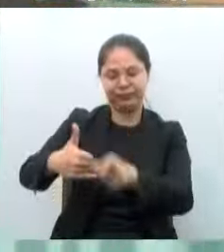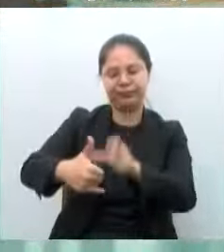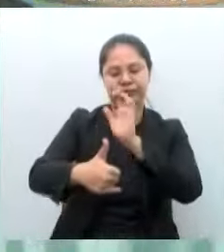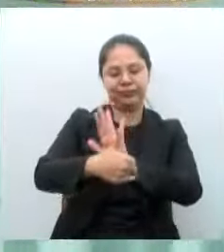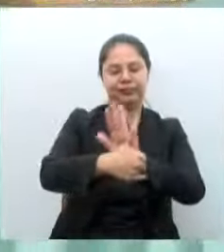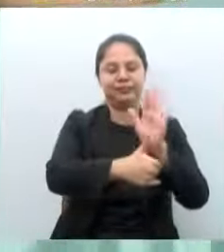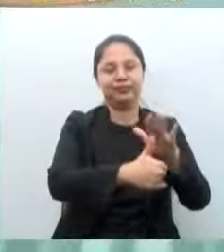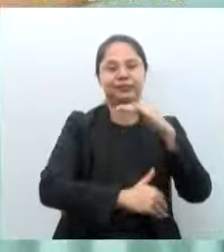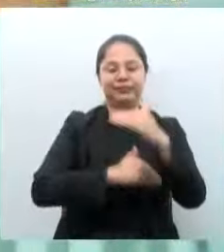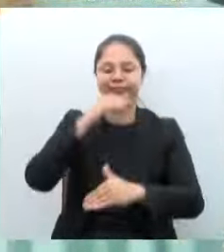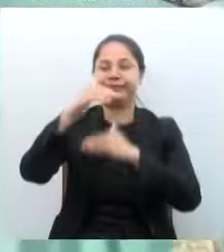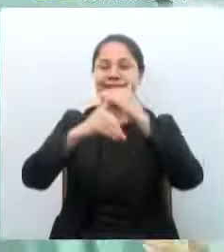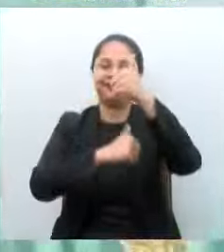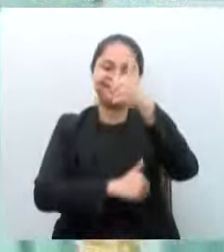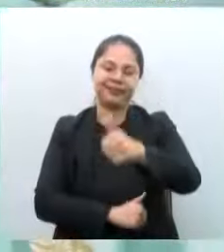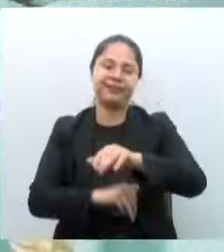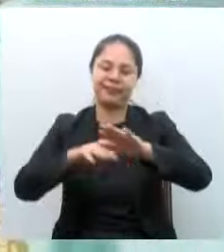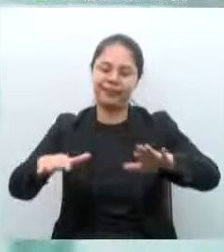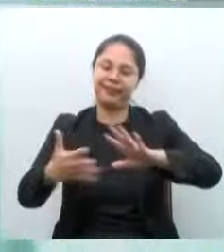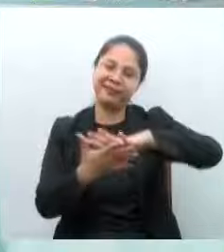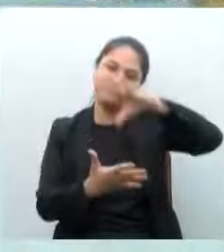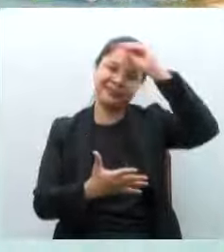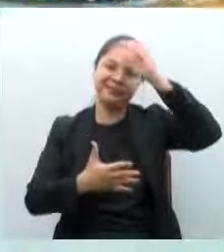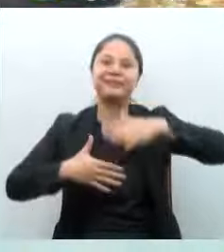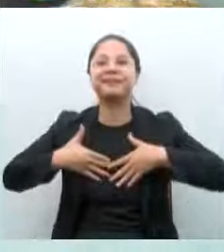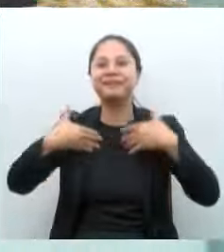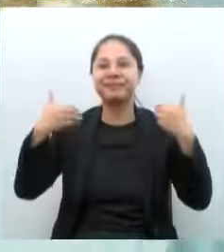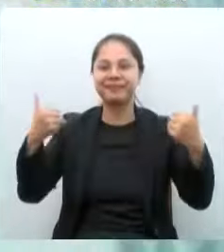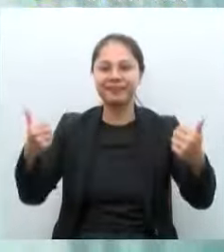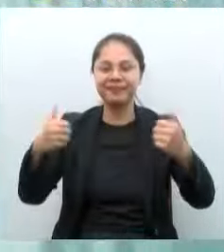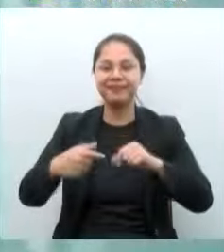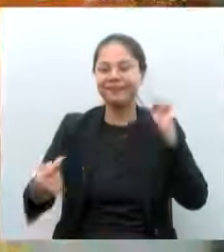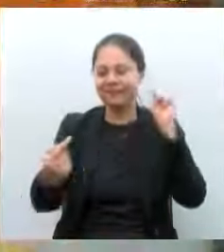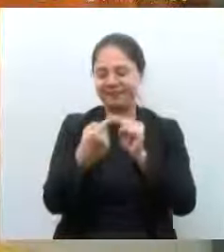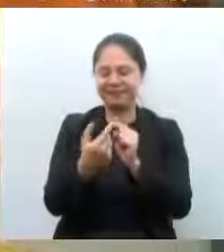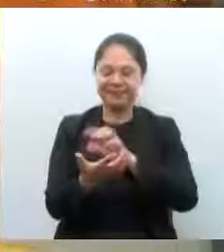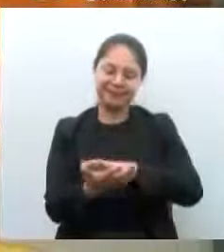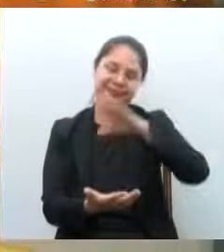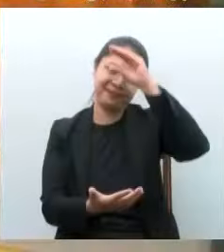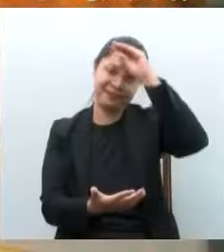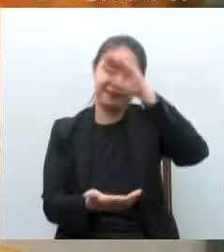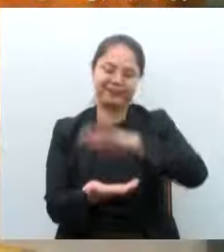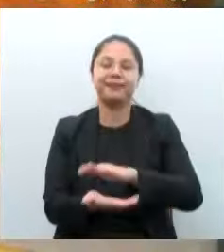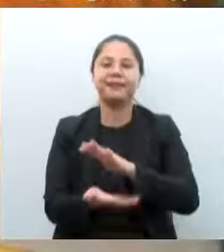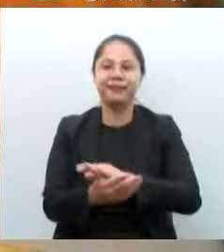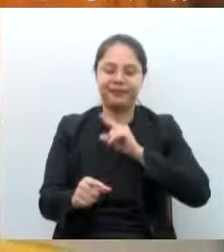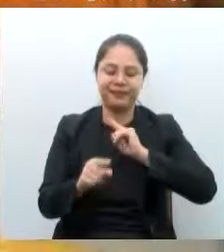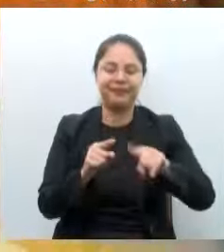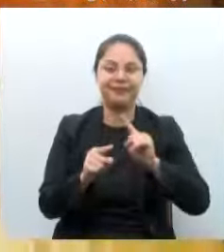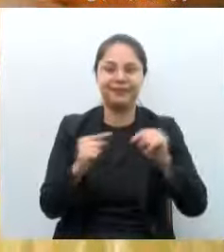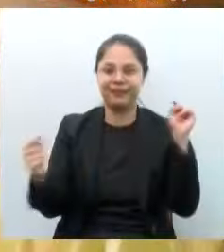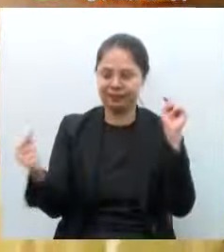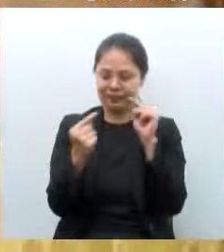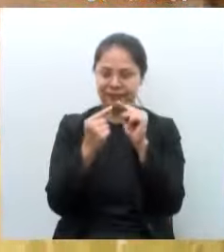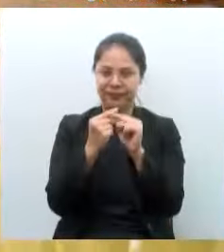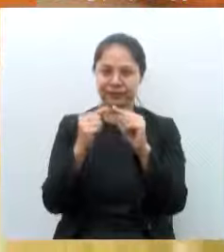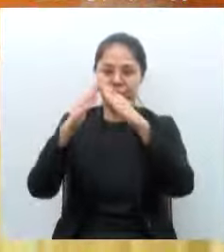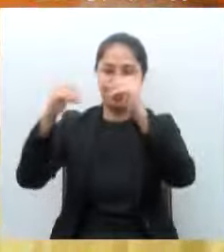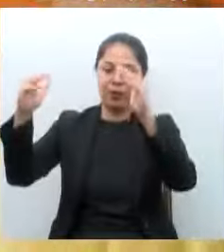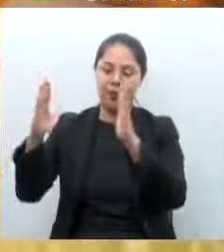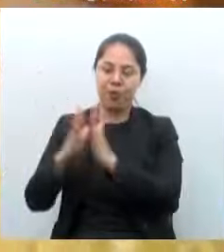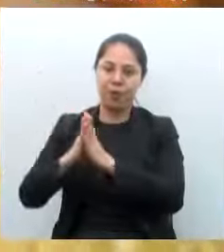เรียนให้นักเรียนเรียนรู้อย่างมีความสุขซึ่งโรงเรียนของเราได้ใช้แหล่งเรียนรู้ที่อยู่ใกล้โรงเรียนก็คือวัดบัวขวัญพระอารามหลวง